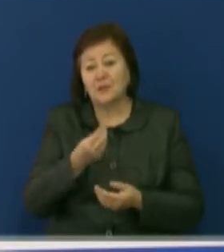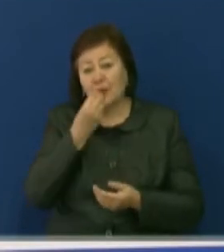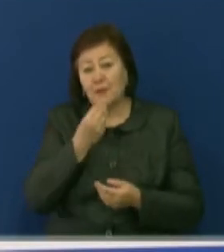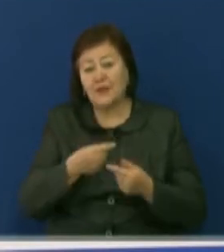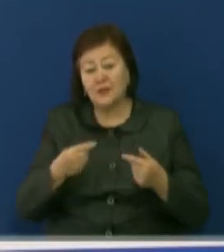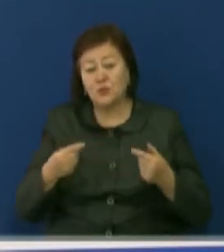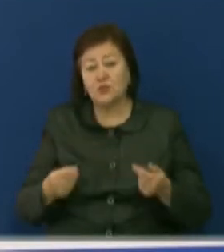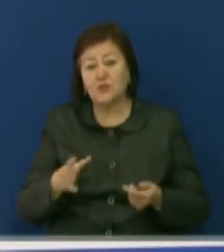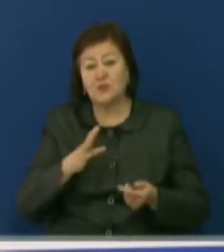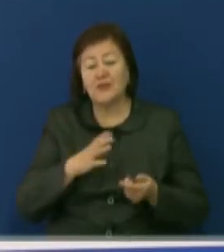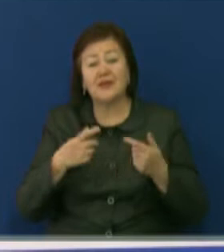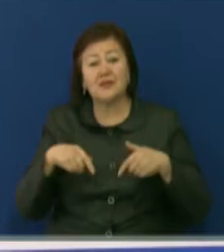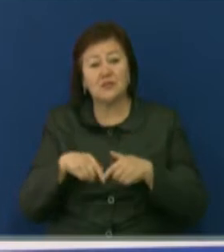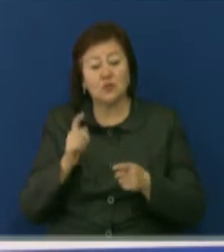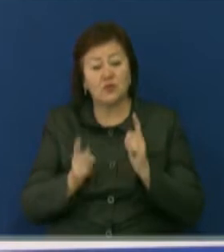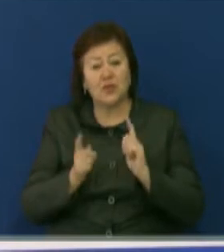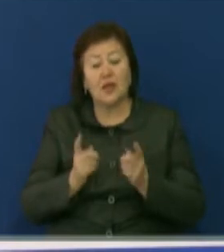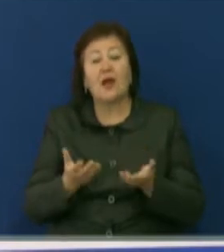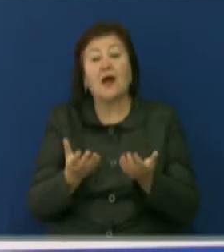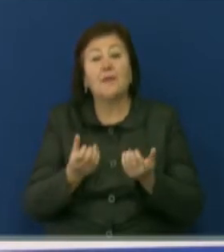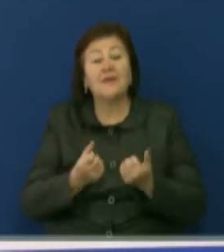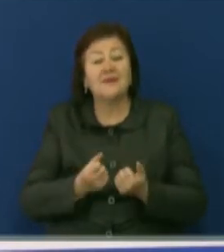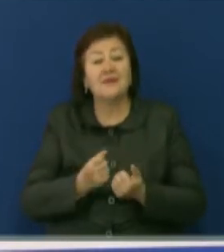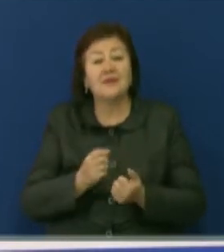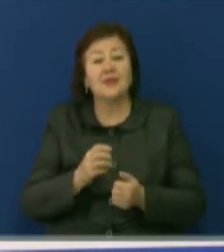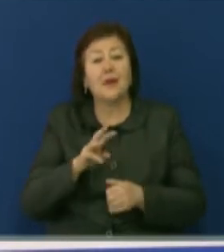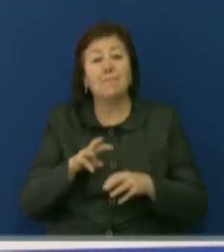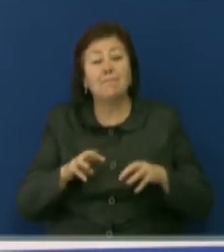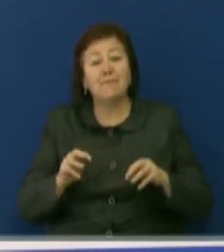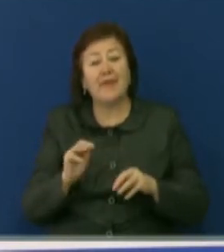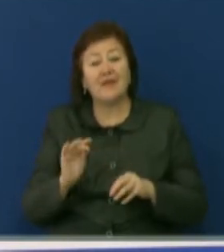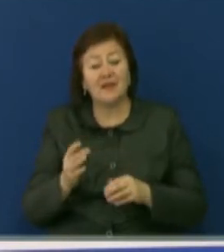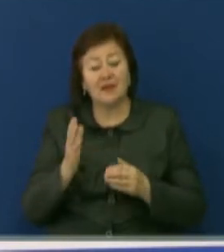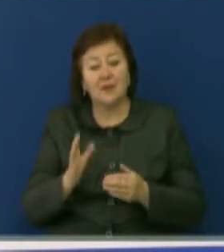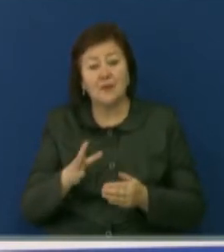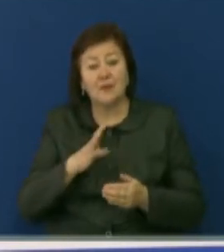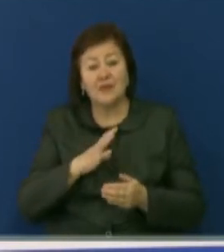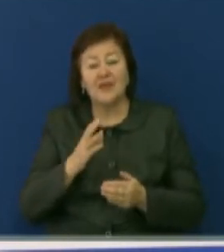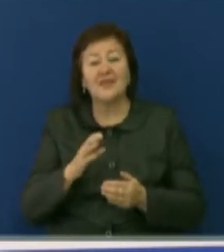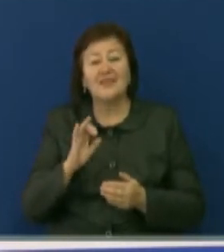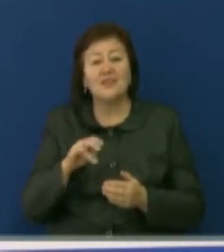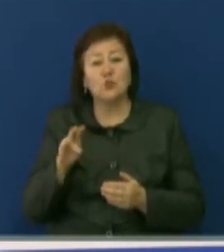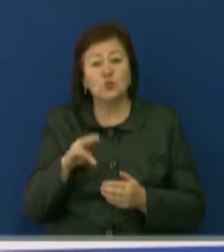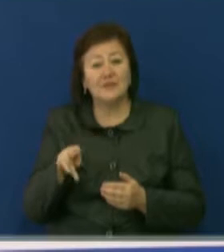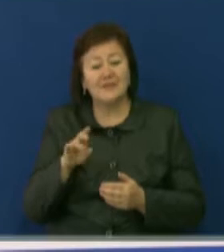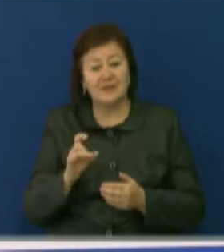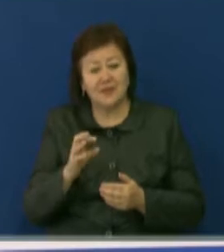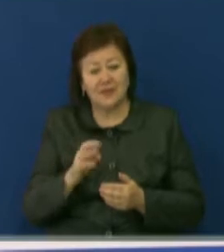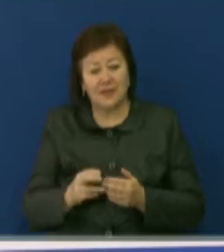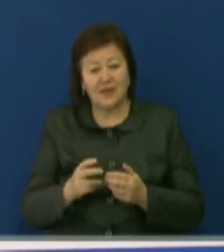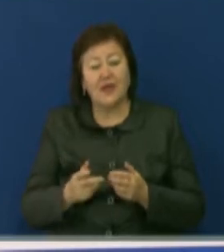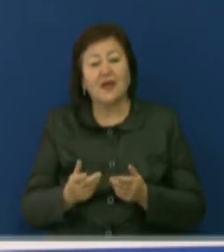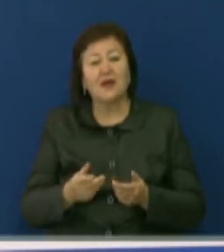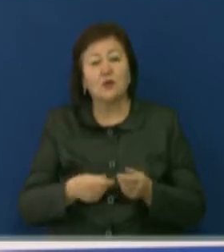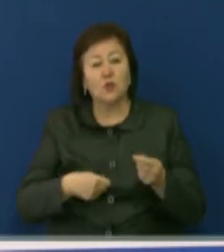өтті. Қабылданып жатқан шаралар туралы ауыл шаруашылығы мен кәсіпкерлік және индустриялық инновациялық даму басқармаларының